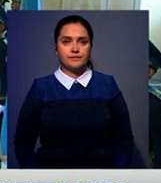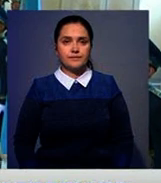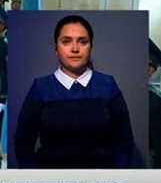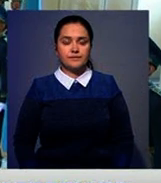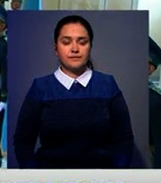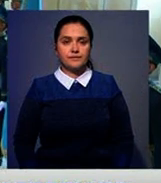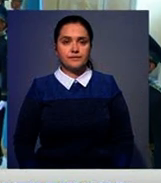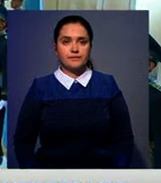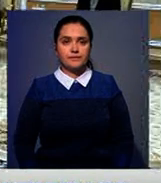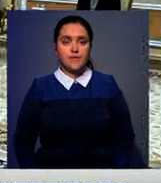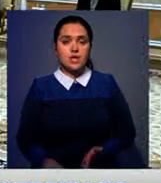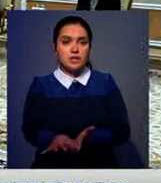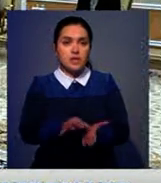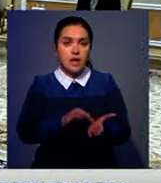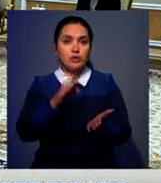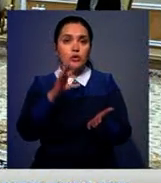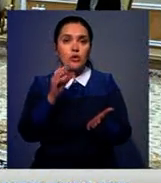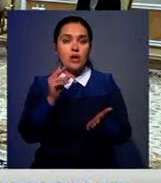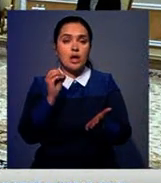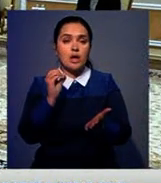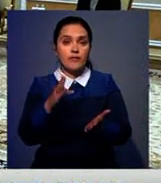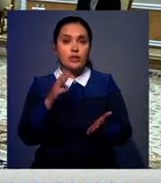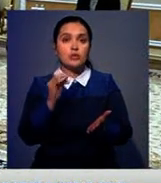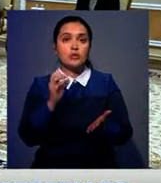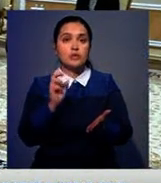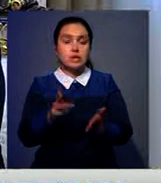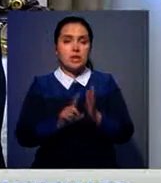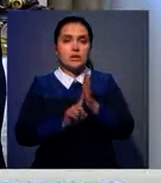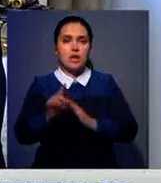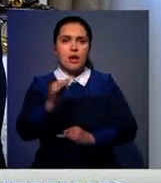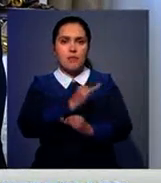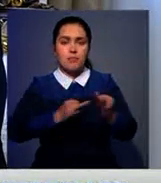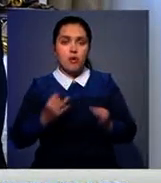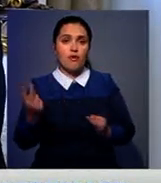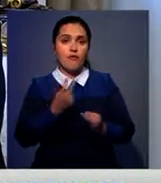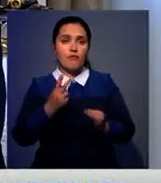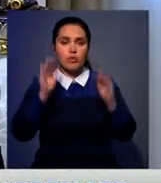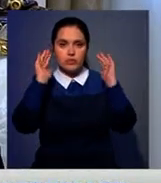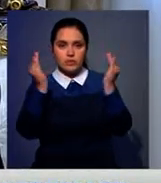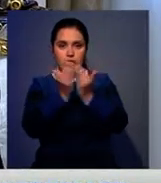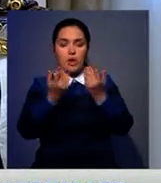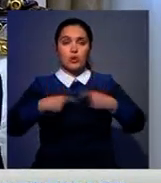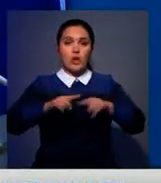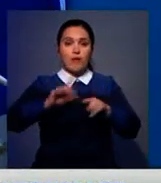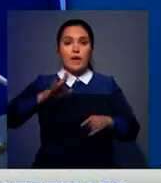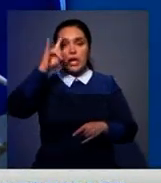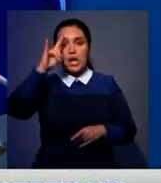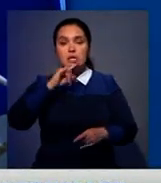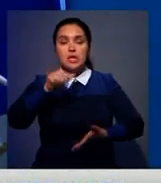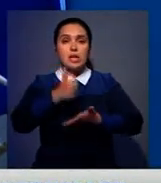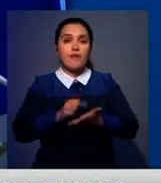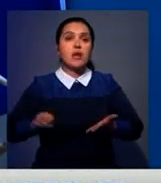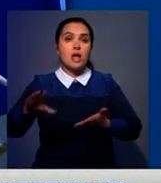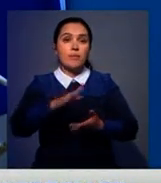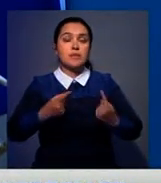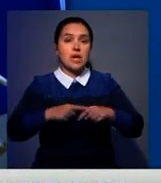Затем, не теряя ни минуты, Касым-Жомарт Токаев и Дональд Туск удалились на переговоры. Двусторонняя встреча прошла в узком кругу. В Казахстане глава Европейского совета